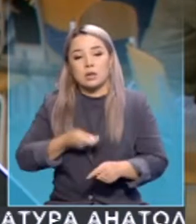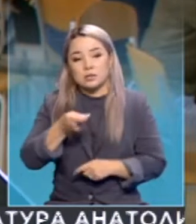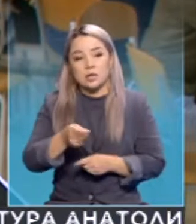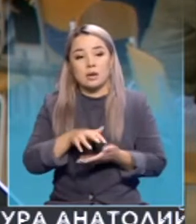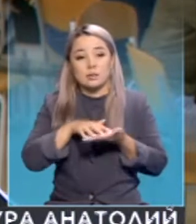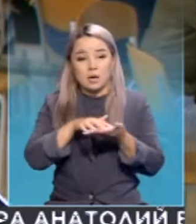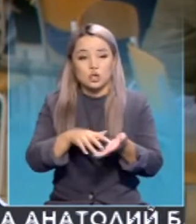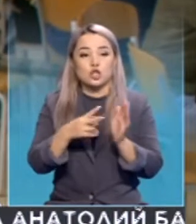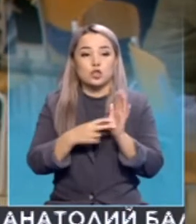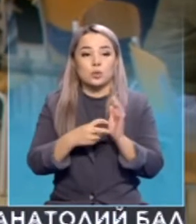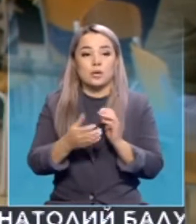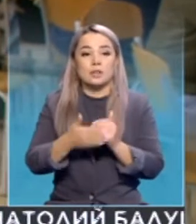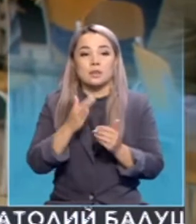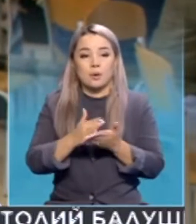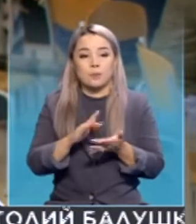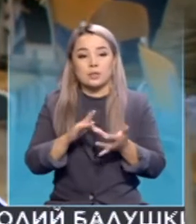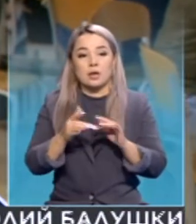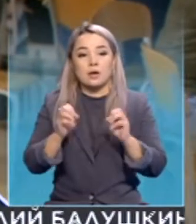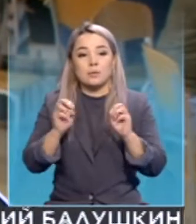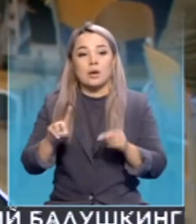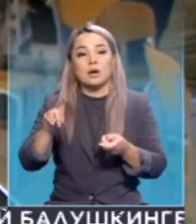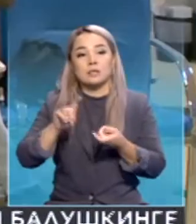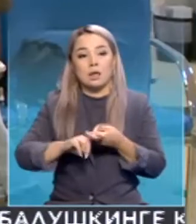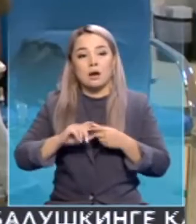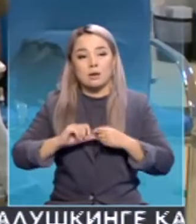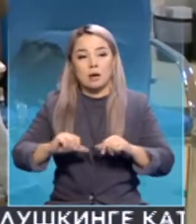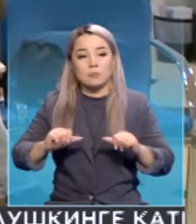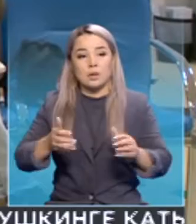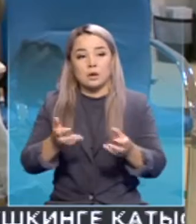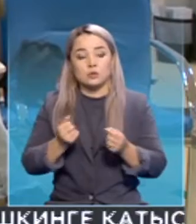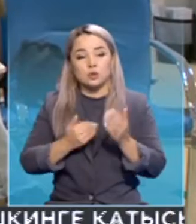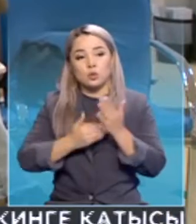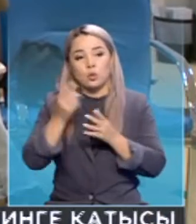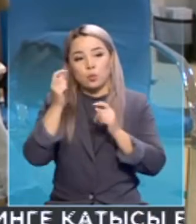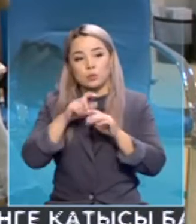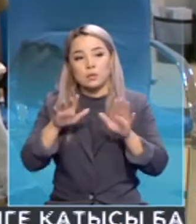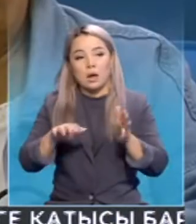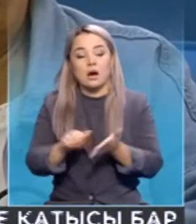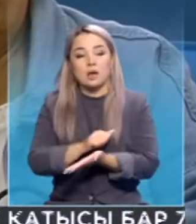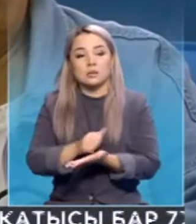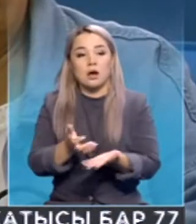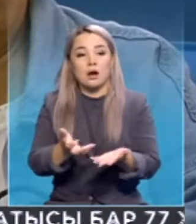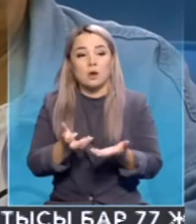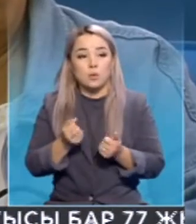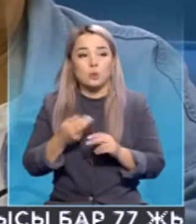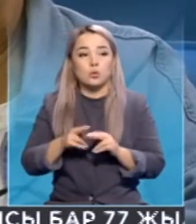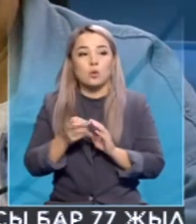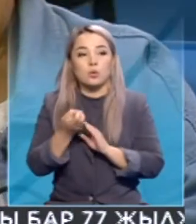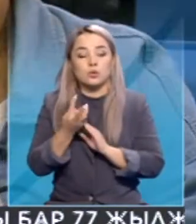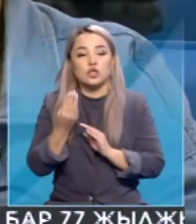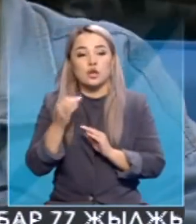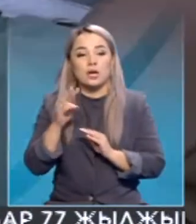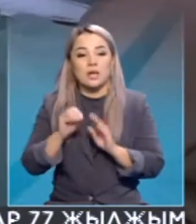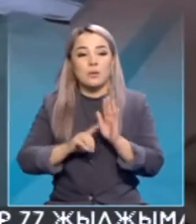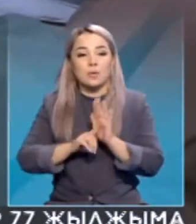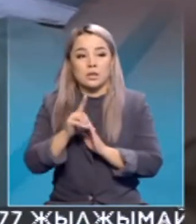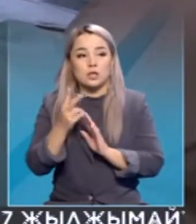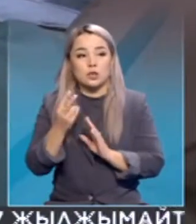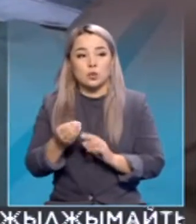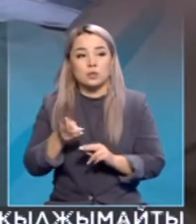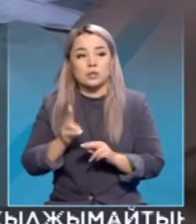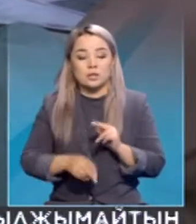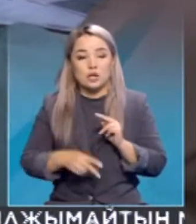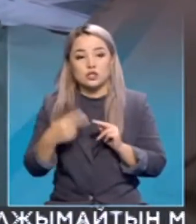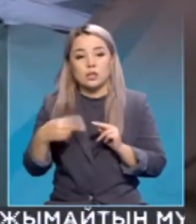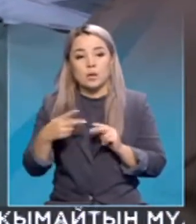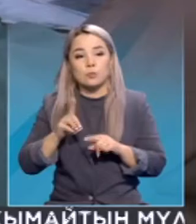астамы виртуалды қабылдау комиссиясы арқылы қабылданды. Жоғарғы оқу орындарына құжат қабылдау 13 шілдеде басталды. 2 күннен кейін, яғни